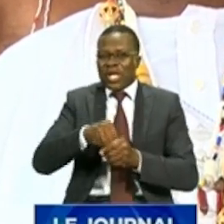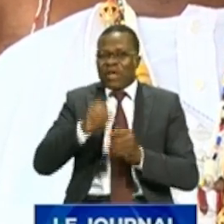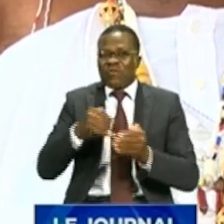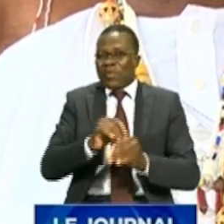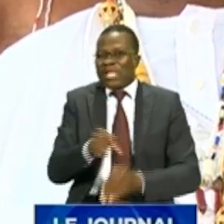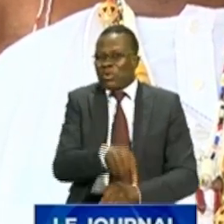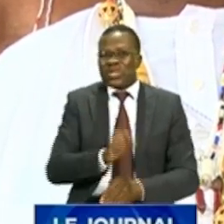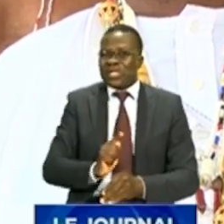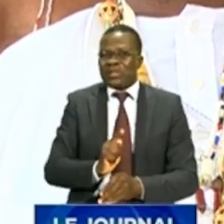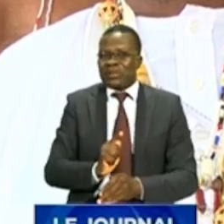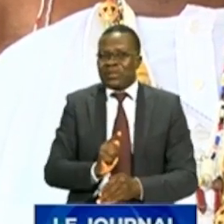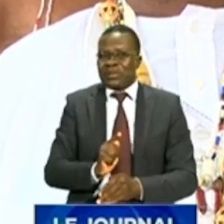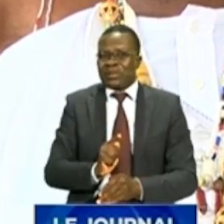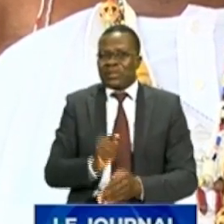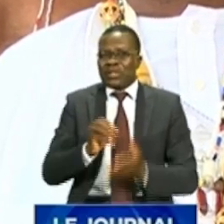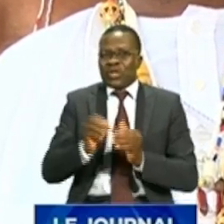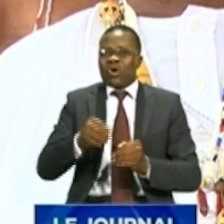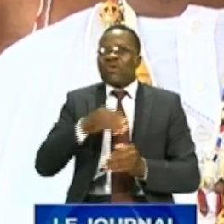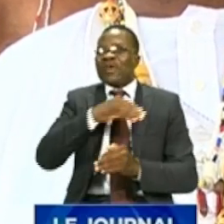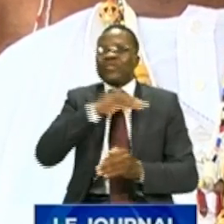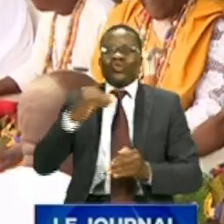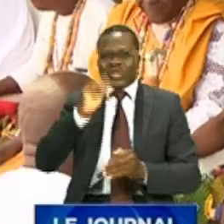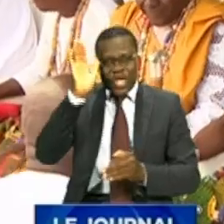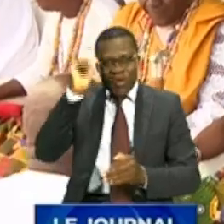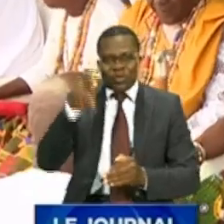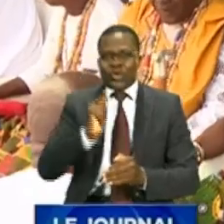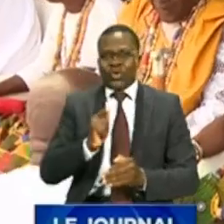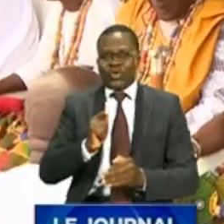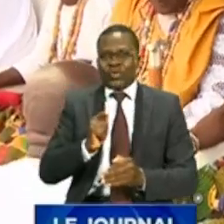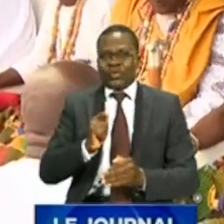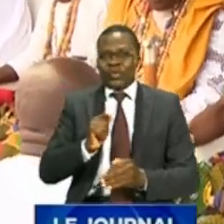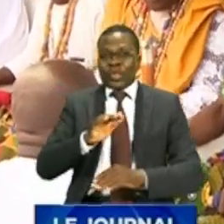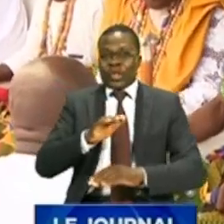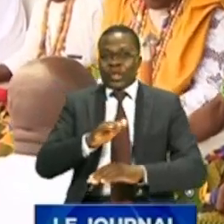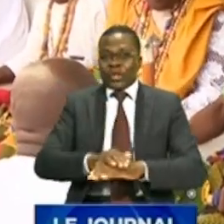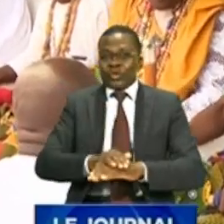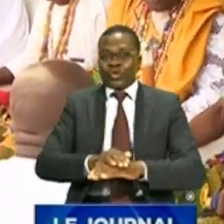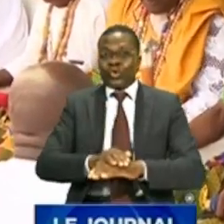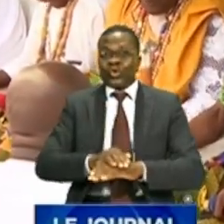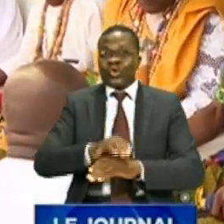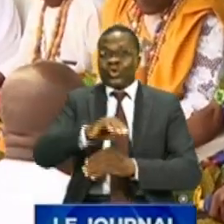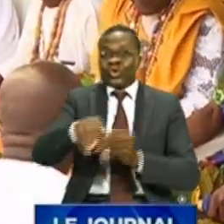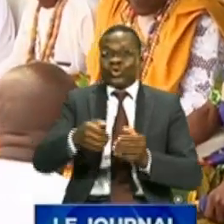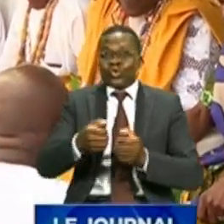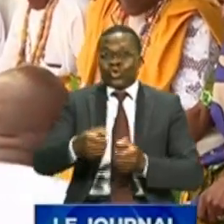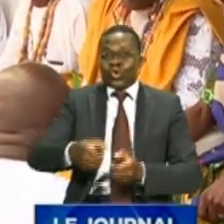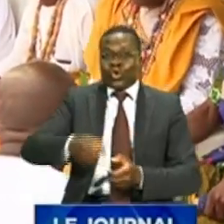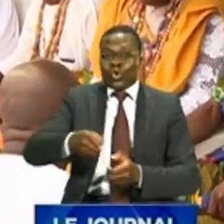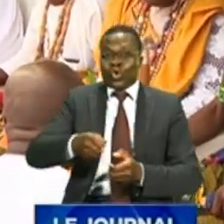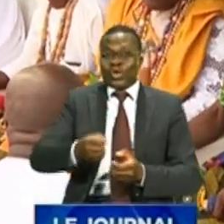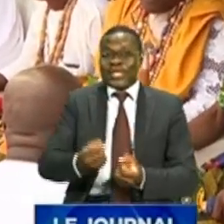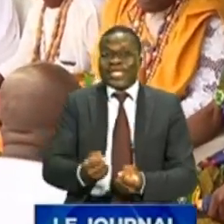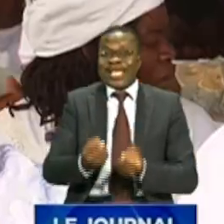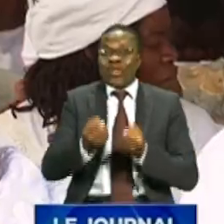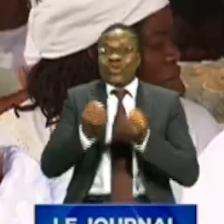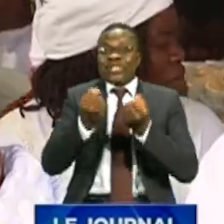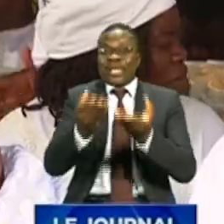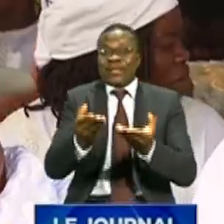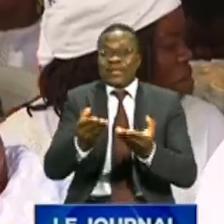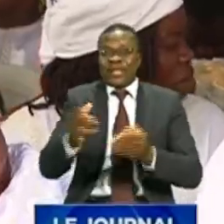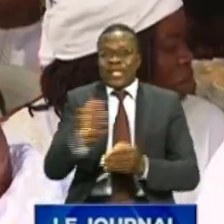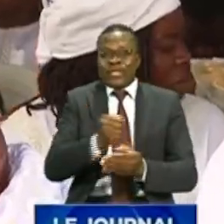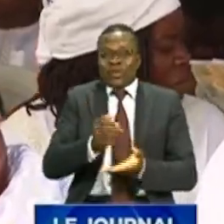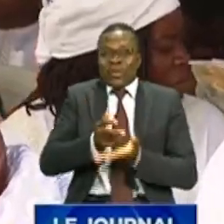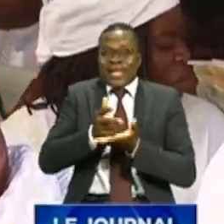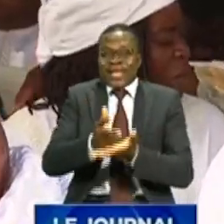t'approcher. On va tuer un bœuf sur le colis. Le colis qui est le sacrifice et les gens vont prendre la